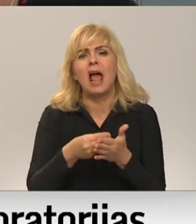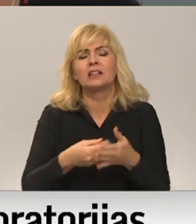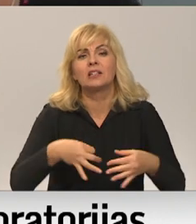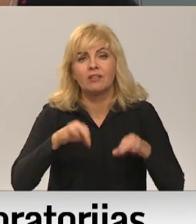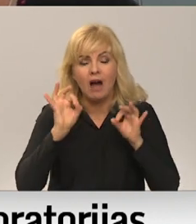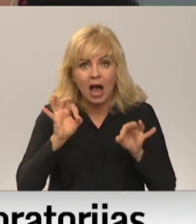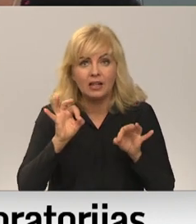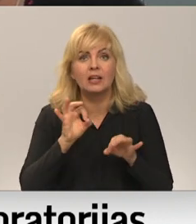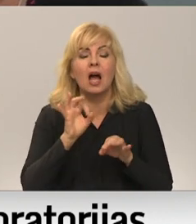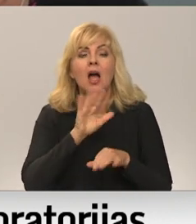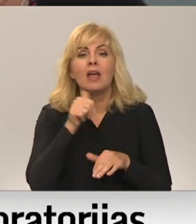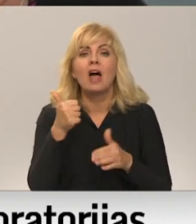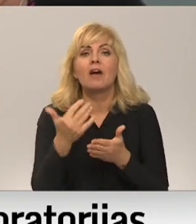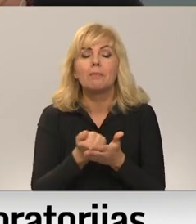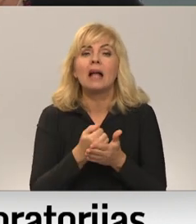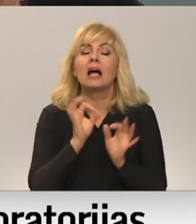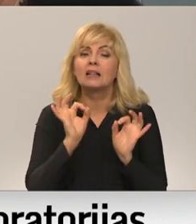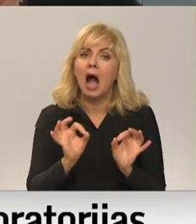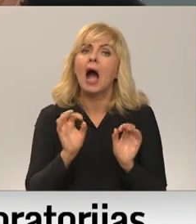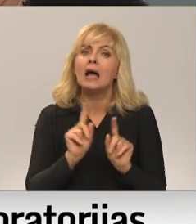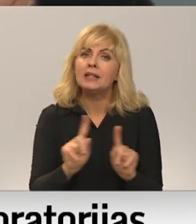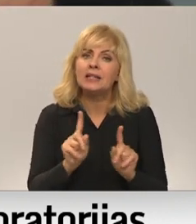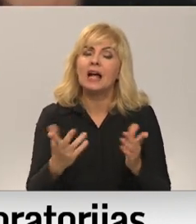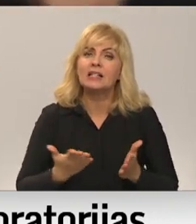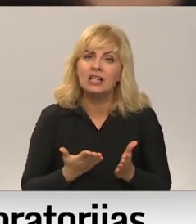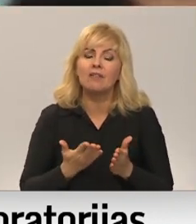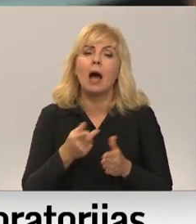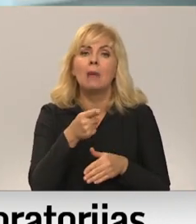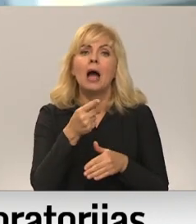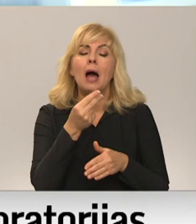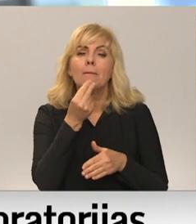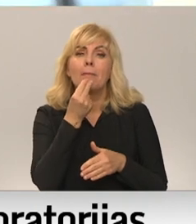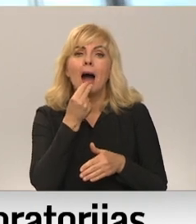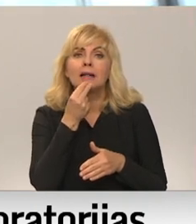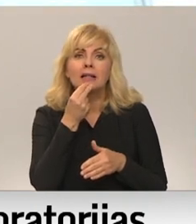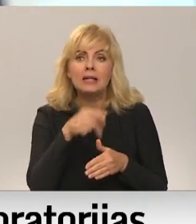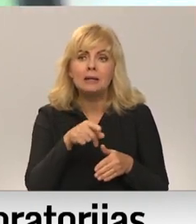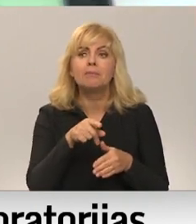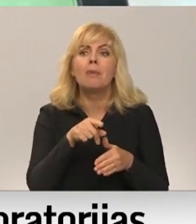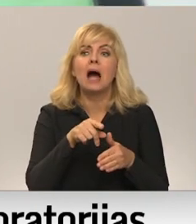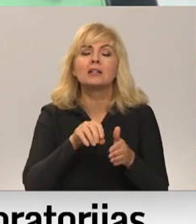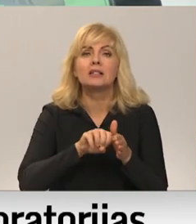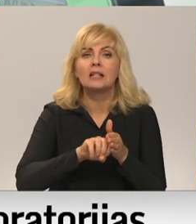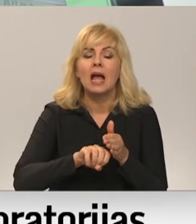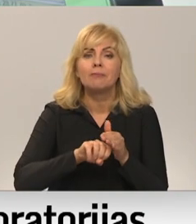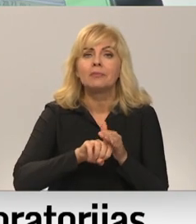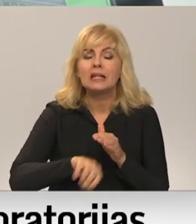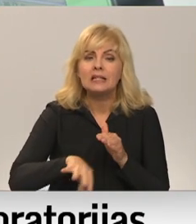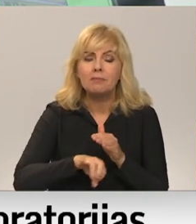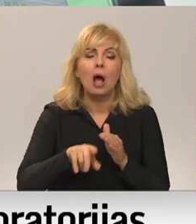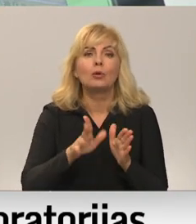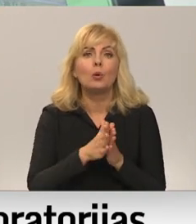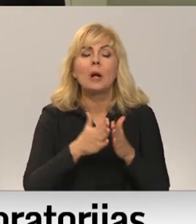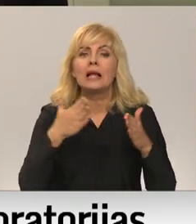ko mēs varam panākt dzīvē, kaut ar parības piedevu izēdināšanu dzīvniekam, kas var šīs emisijas mazināt, tas ir ļoti liels